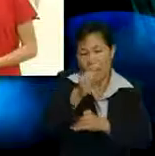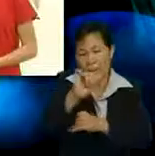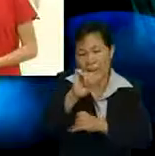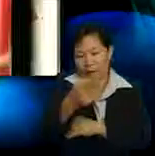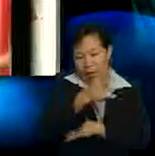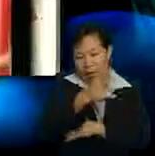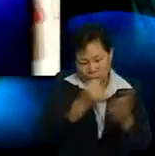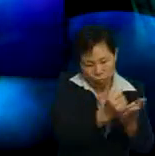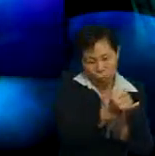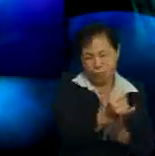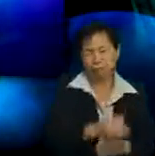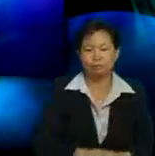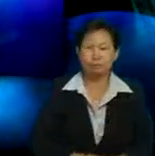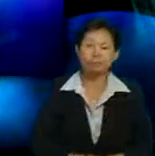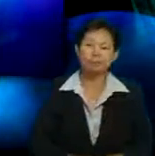jujur.